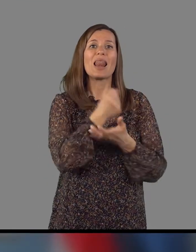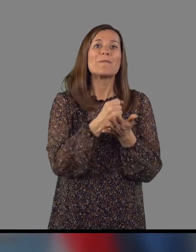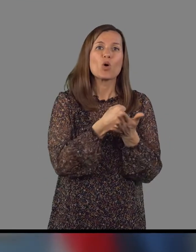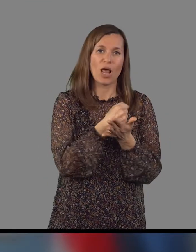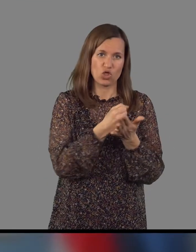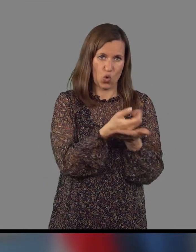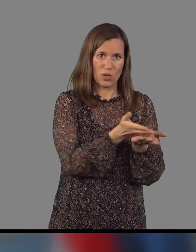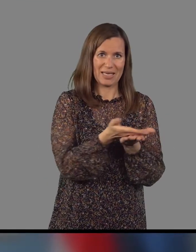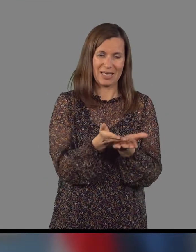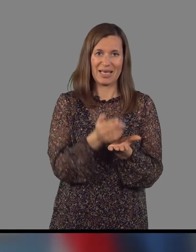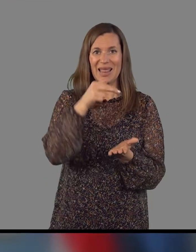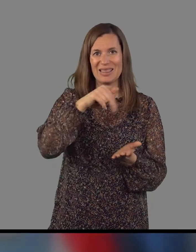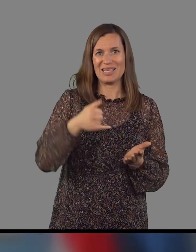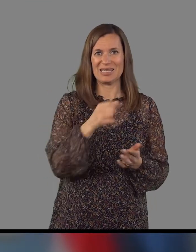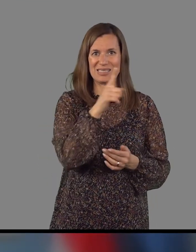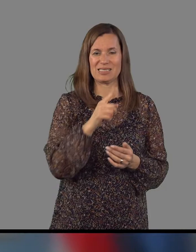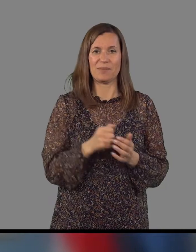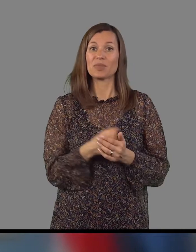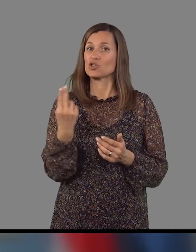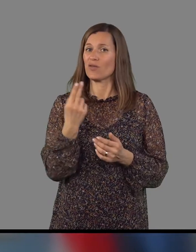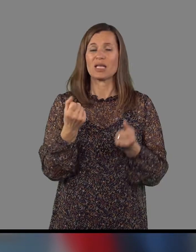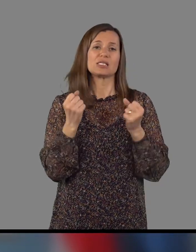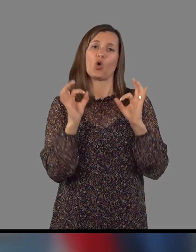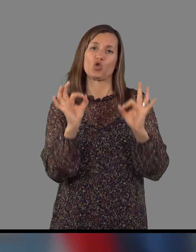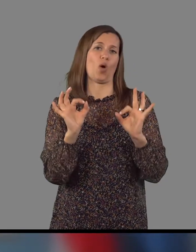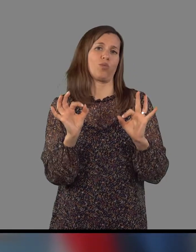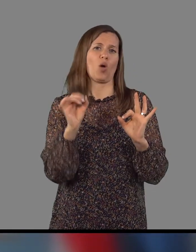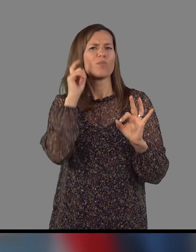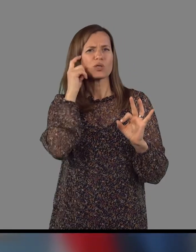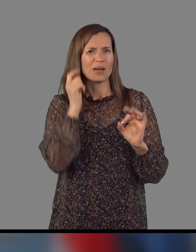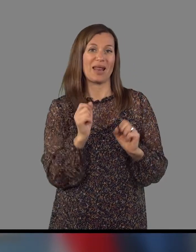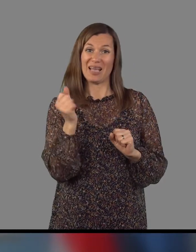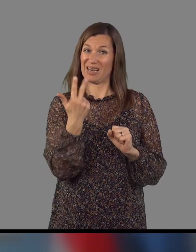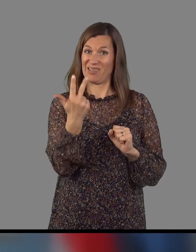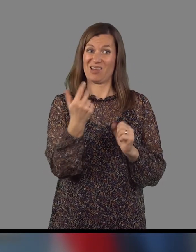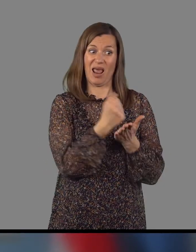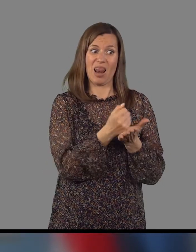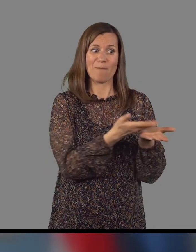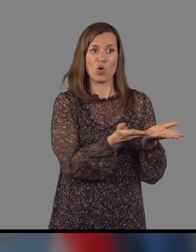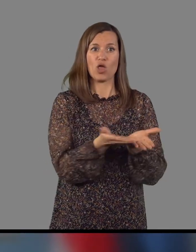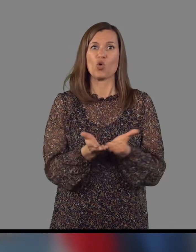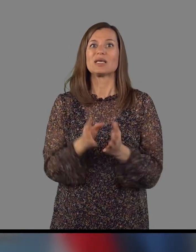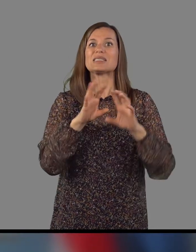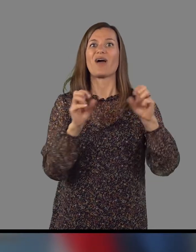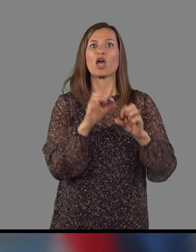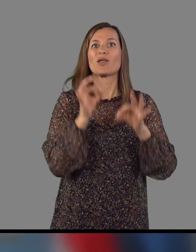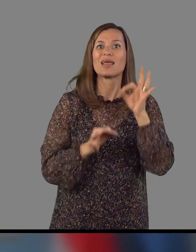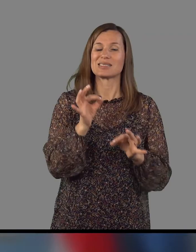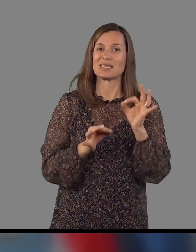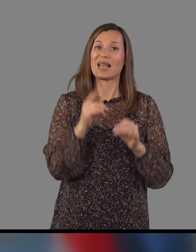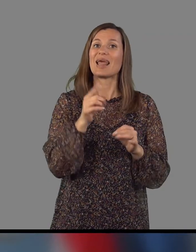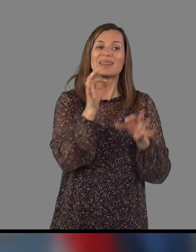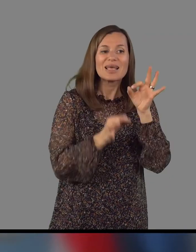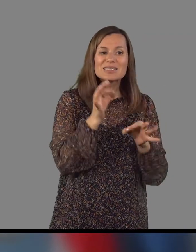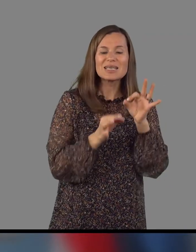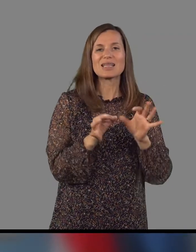v laboratorijih NIJZ-ja. Kar se tega tiče, Slovenija zelo dobro oskrbljena, ker 3 laboratoriji izvajajo testiranja